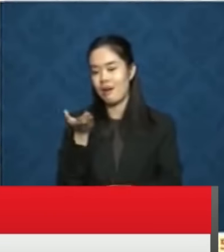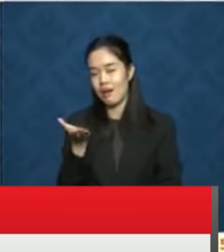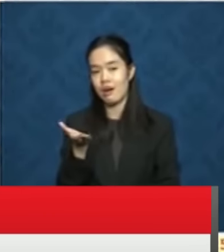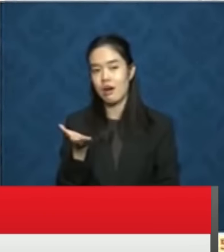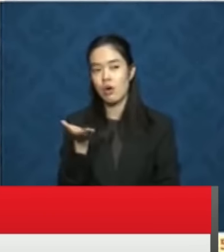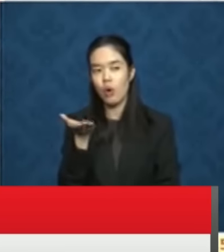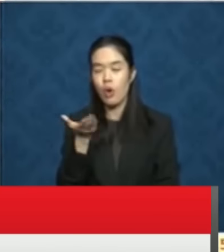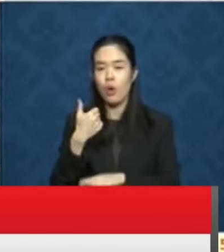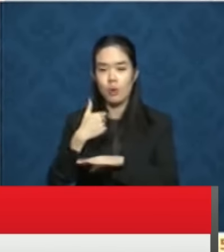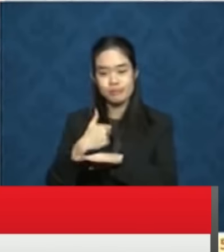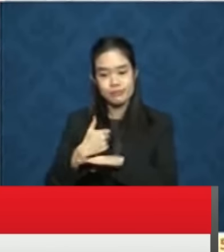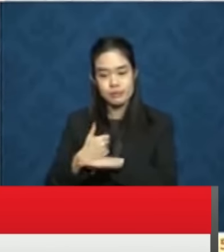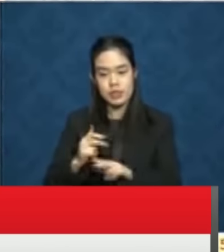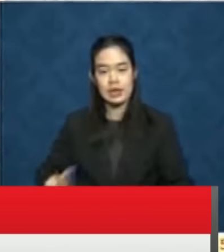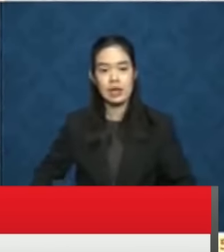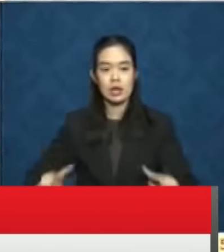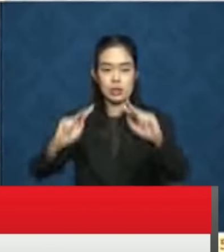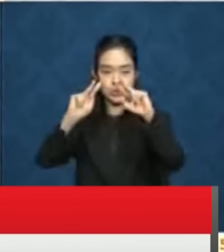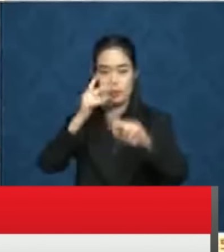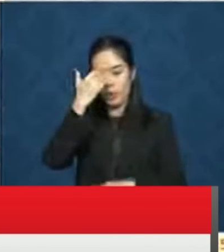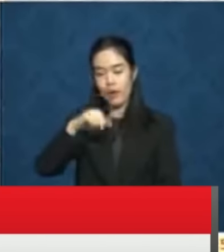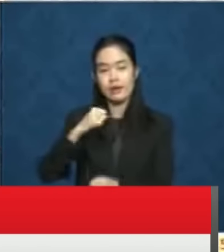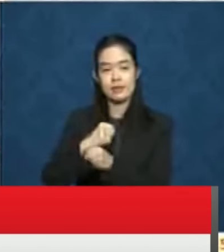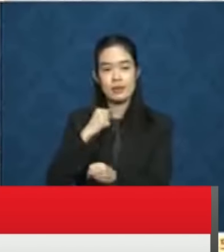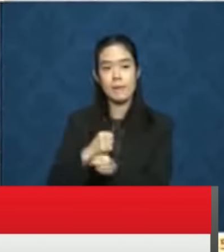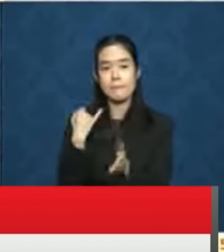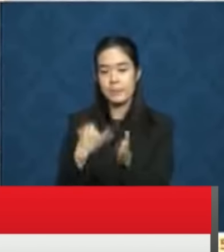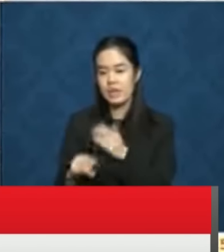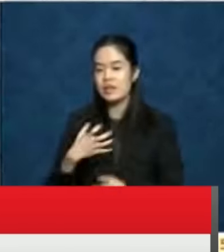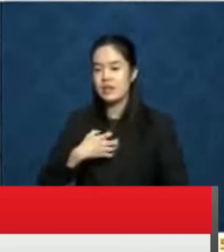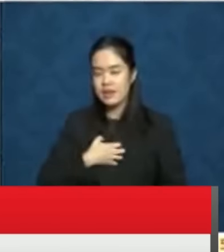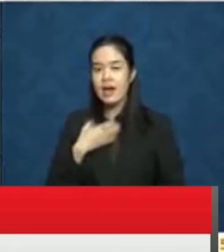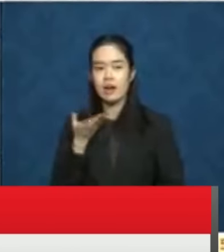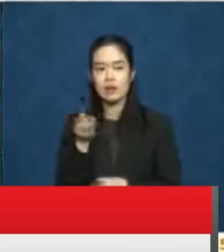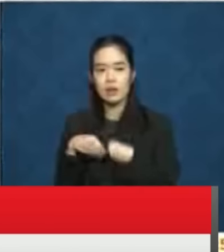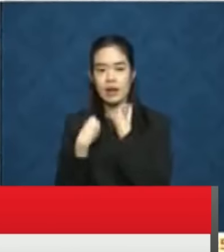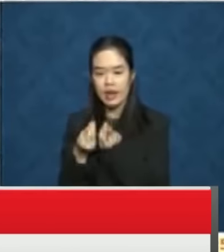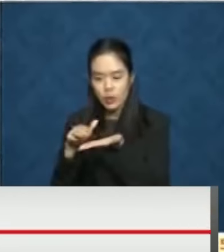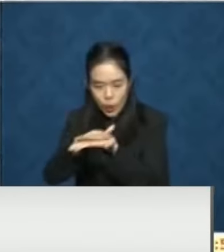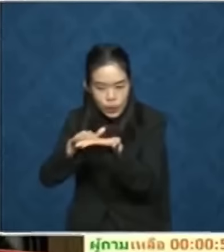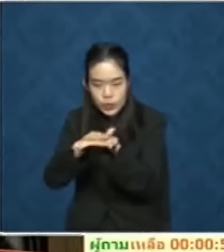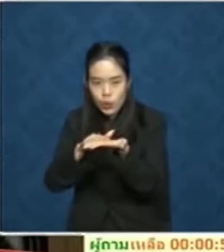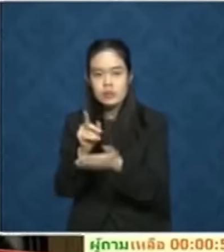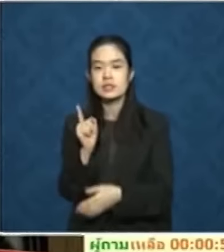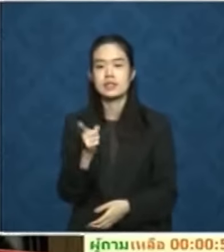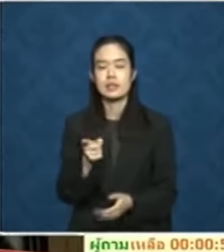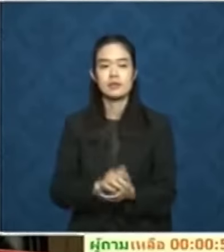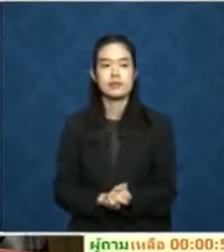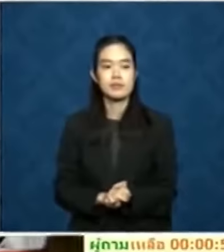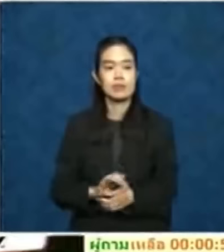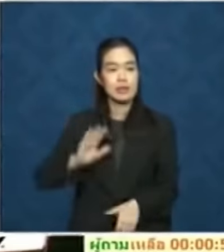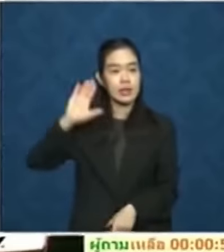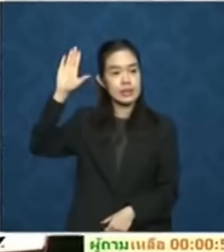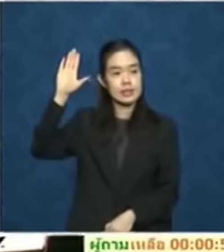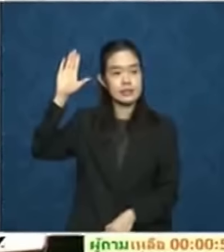ที่ผู้ใต้บรคบัญชาของท่านกระทำผิดคุกคาทำเพศดิฉันต้องการแค่นี้ค่ะขอบพระคุณค่ะท่านท่านท่านประธานครับขออนุญาตครับครับอันนี้จบ